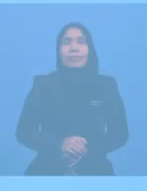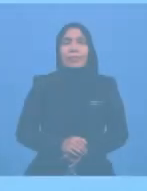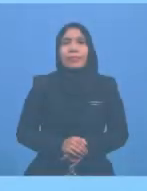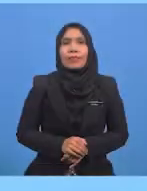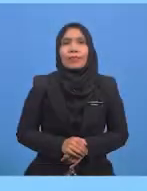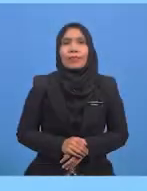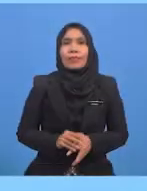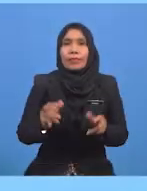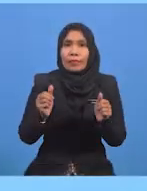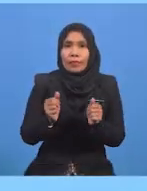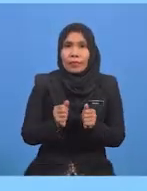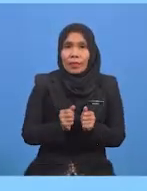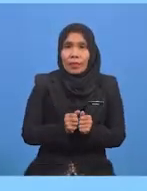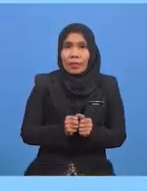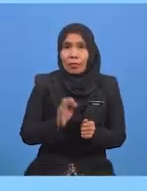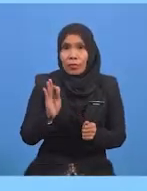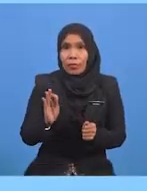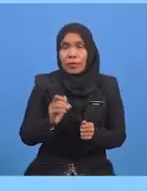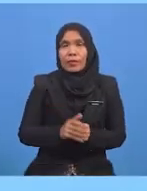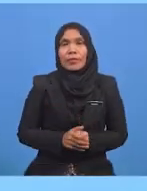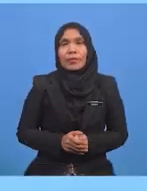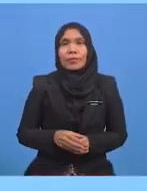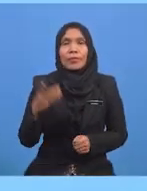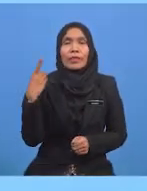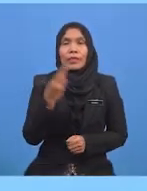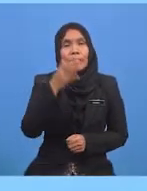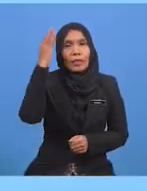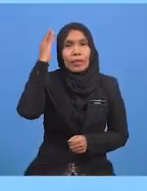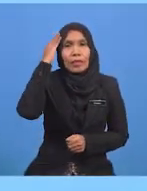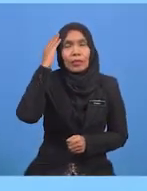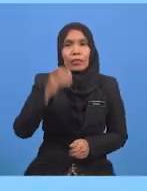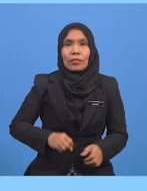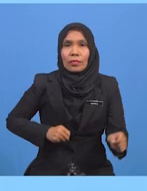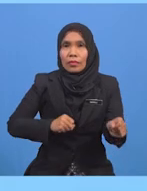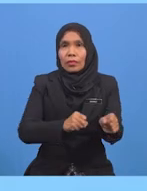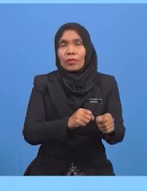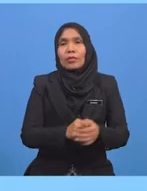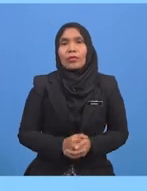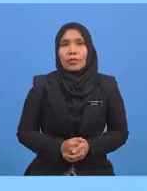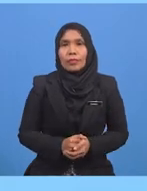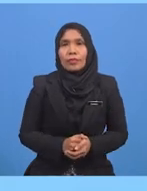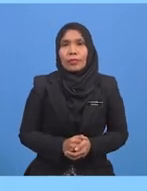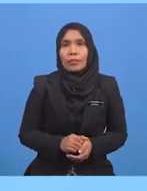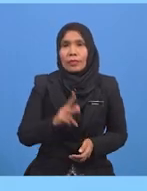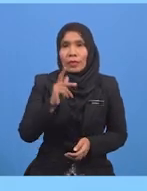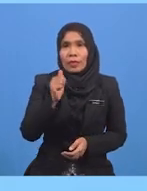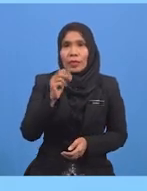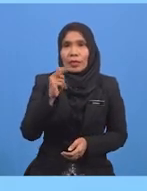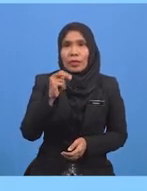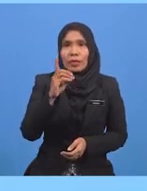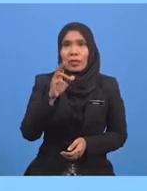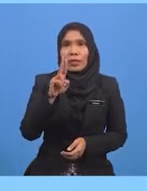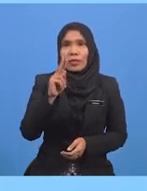dengan menggunakan petua kosinus, kita tahu sudut kandung boleh